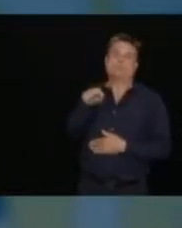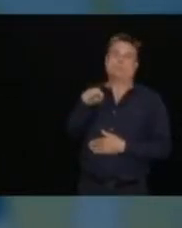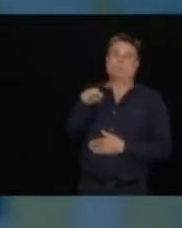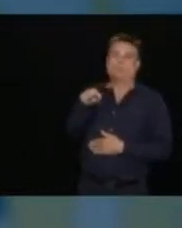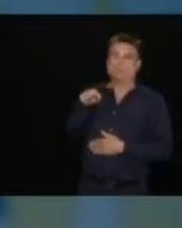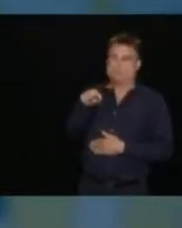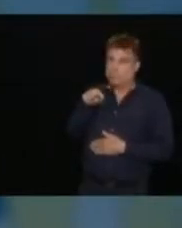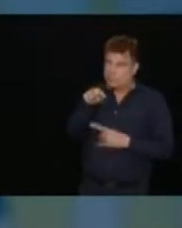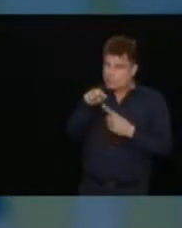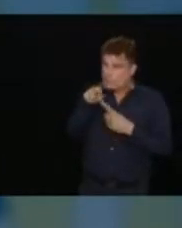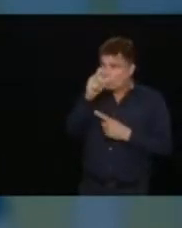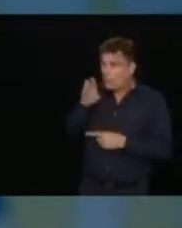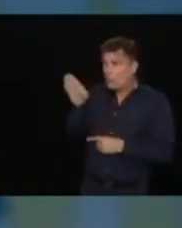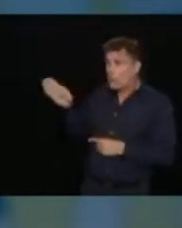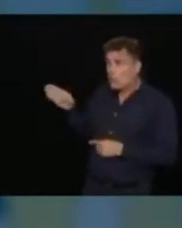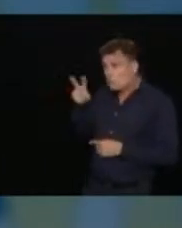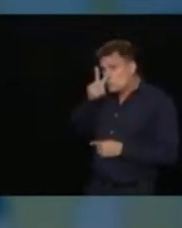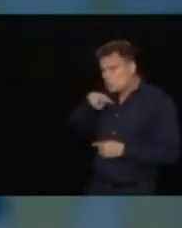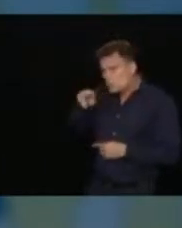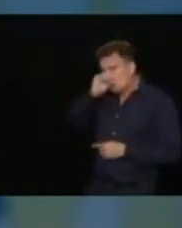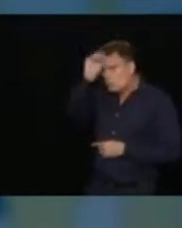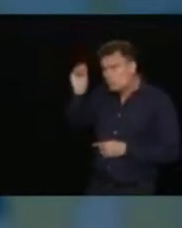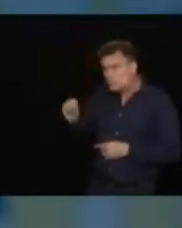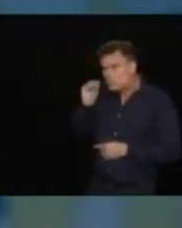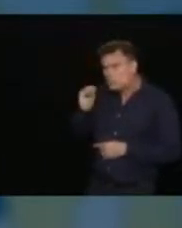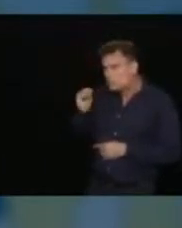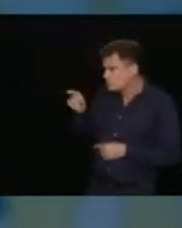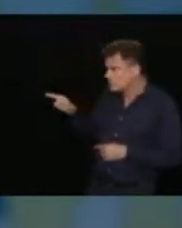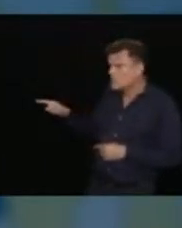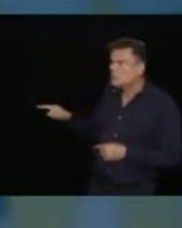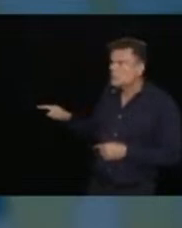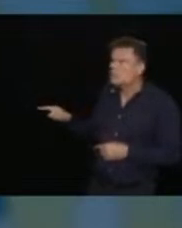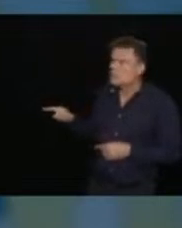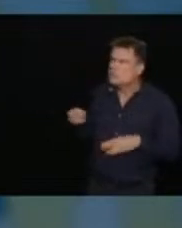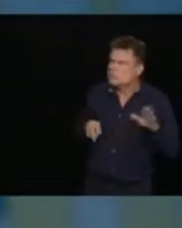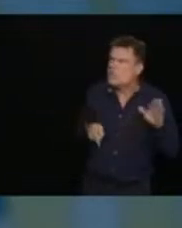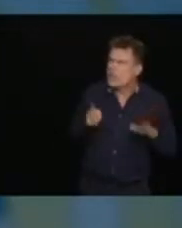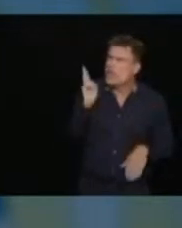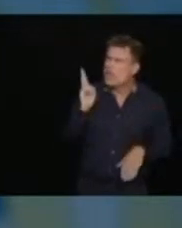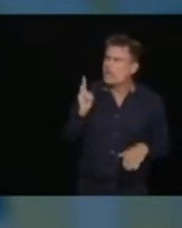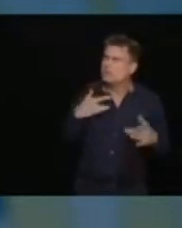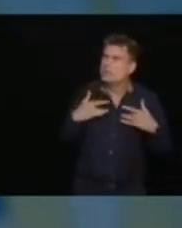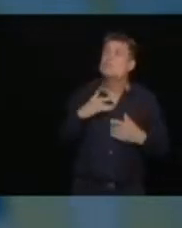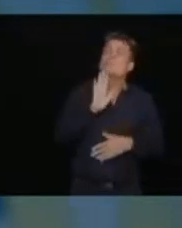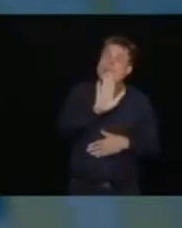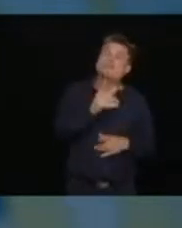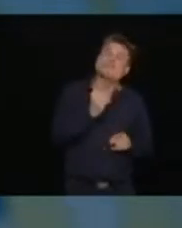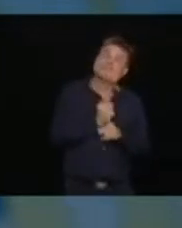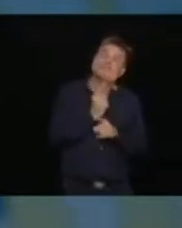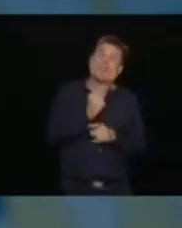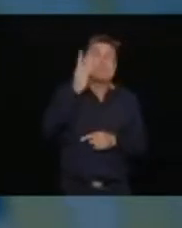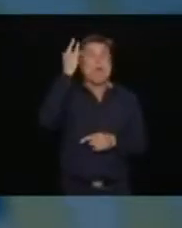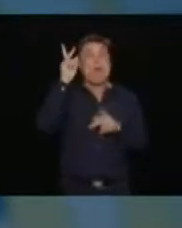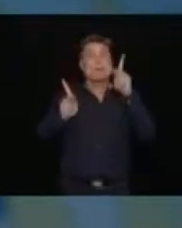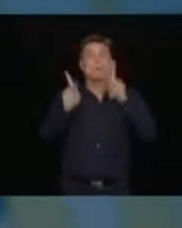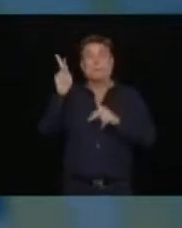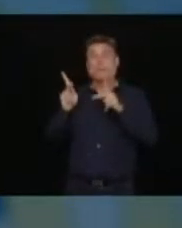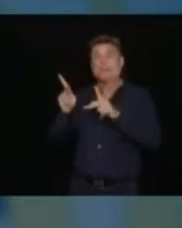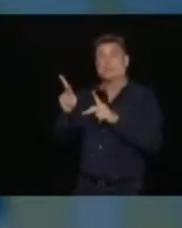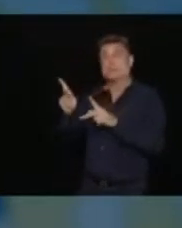是这个重症监护，因为他们还有其他的病导致的这个死亡我再说明一下，